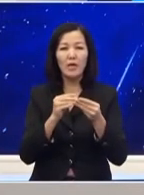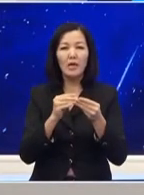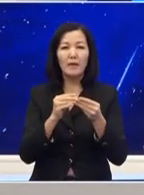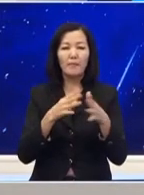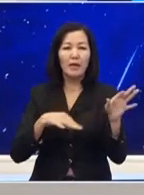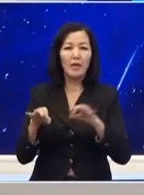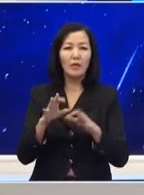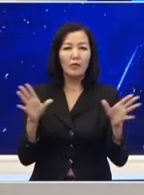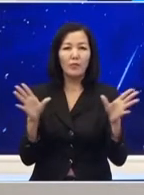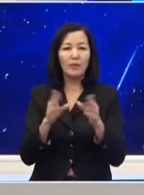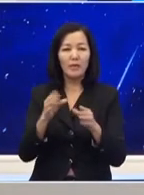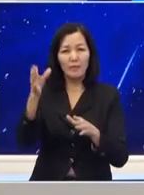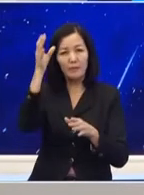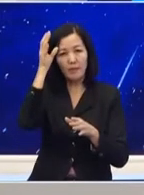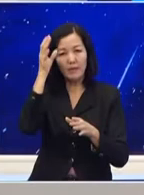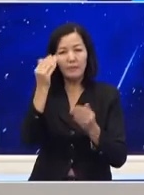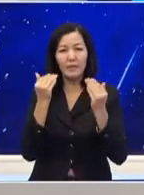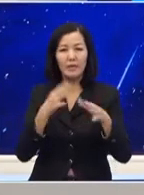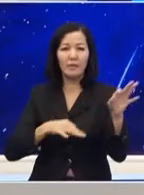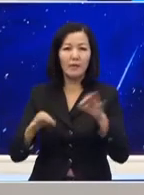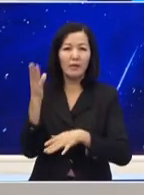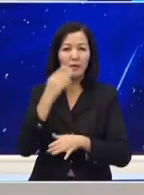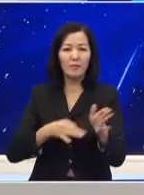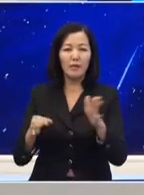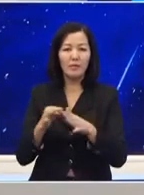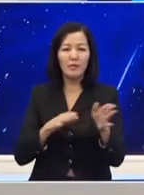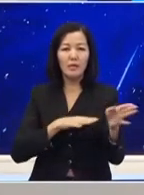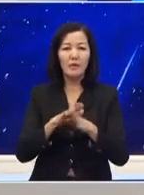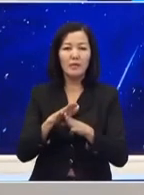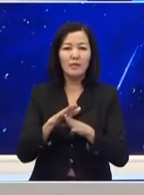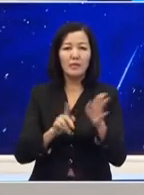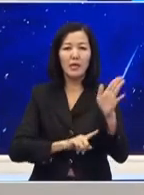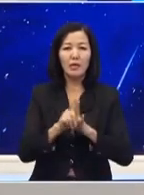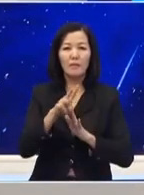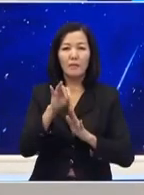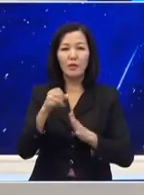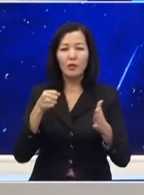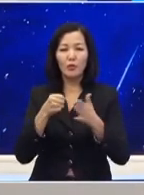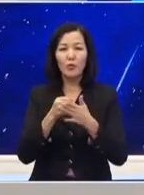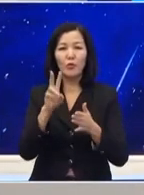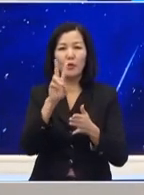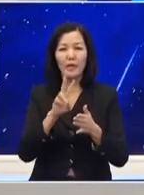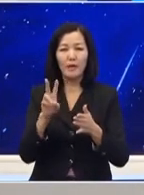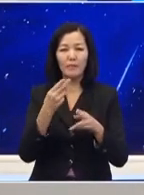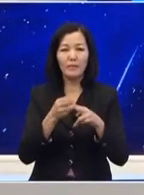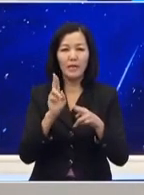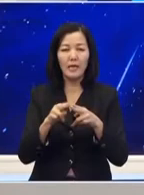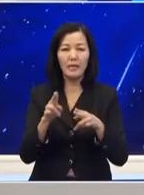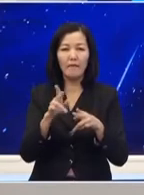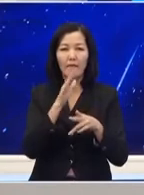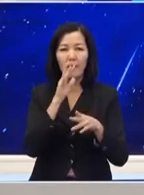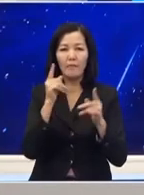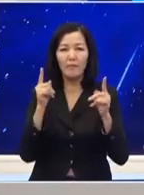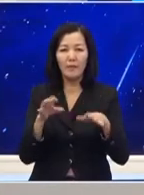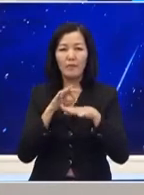проекту «Бергемиз Белем». Данный проект в Алматинской области реализовывался с марта по ноябрь. За этот период была проведена